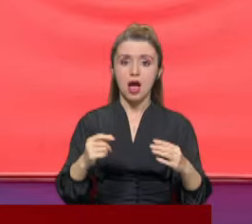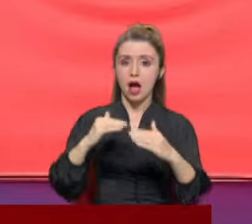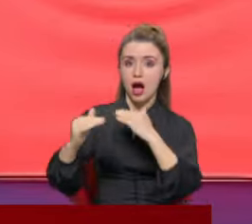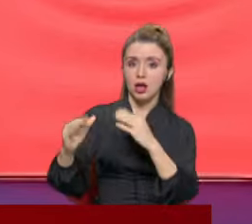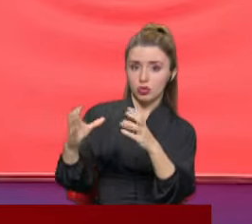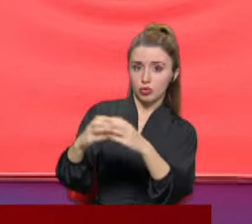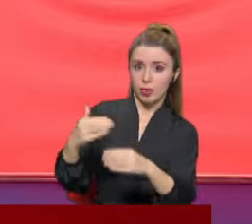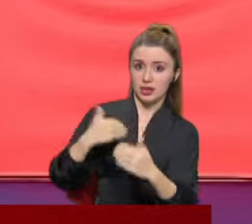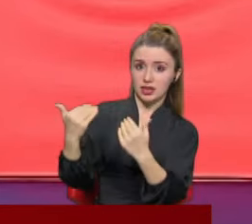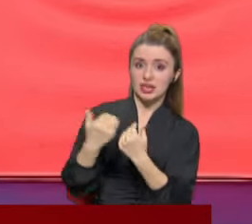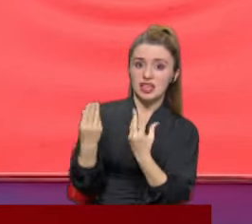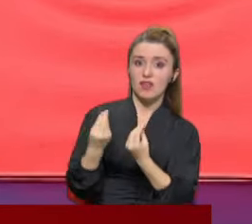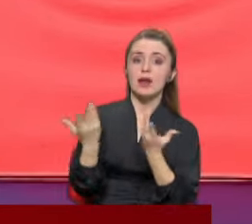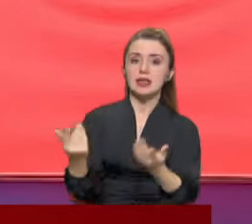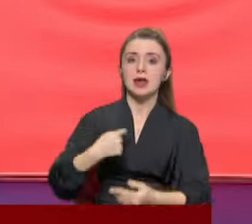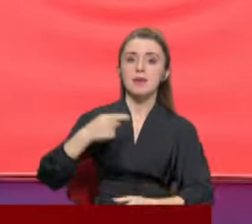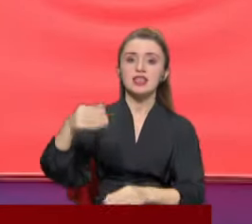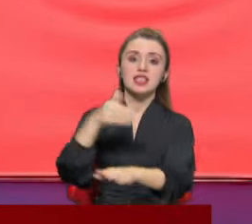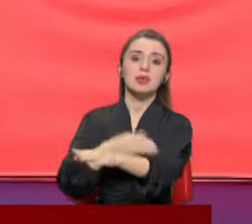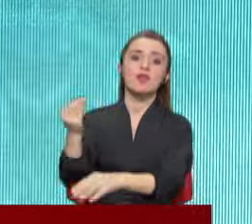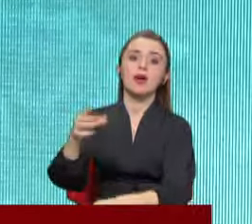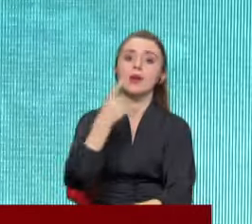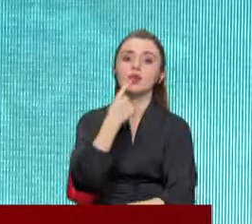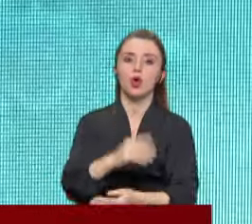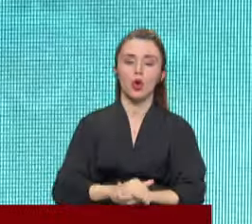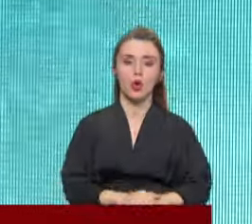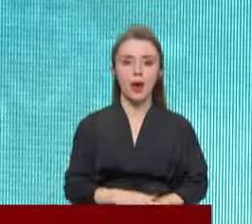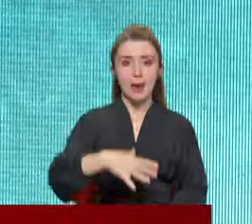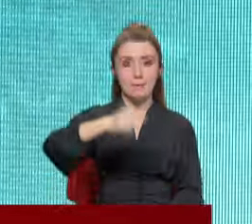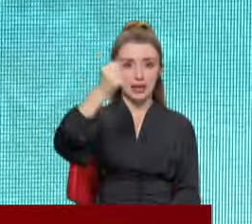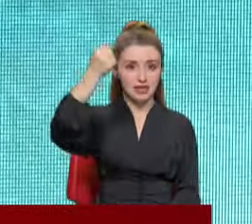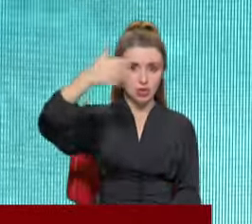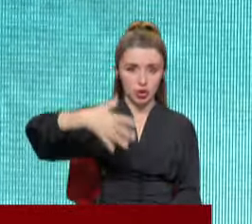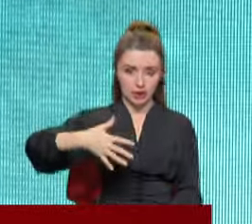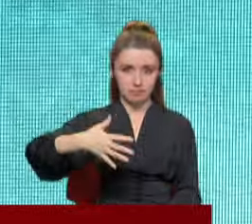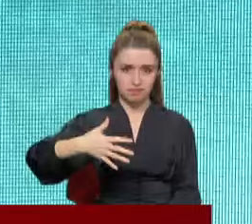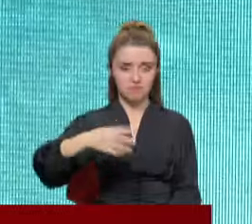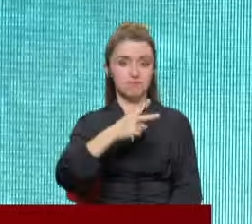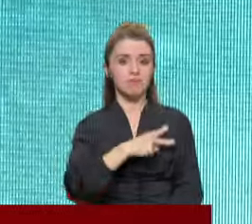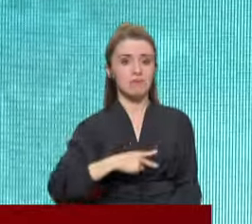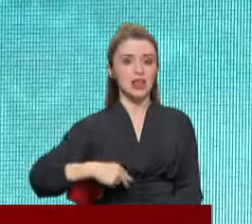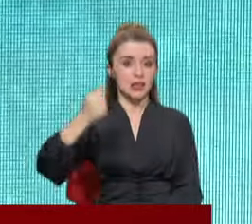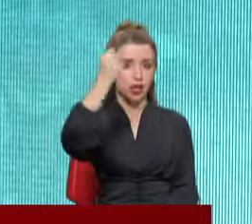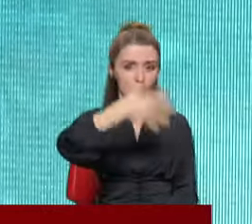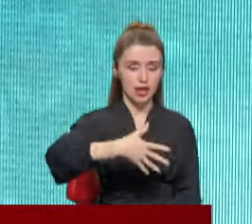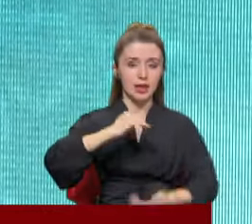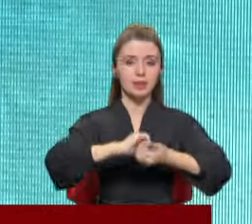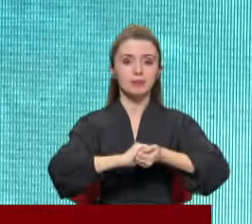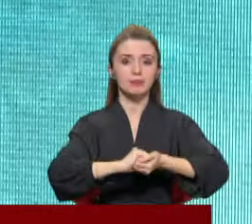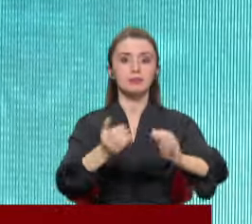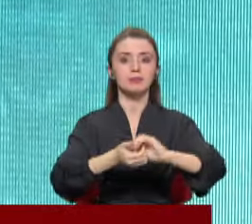ki bana destek vermezseniz ben size hizmet vermem. Merkezi yönetimle yerel yönetim el